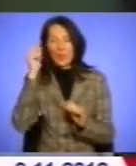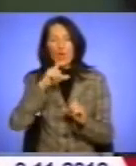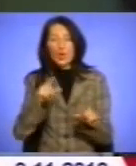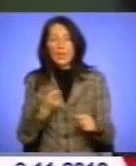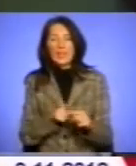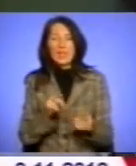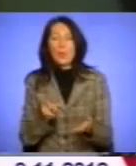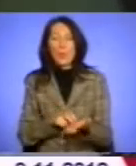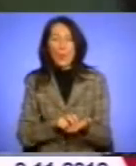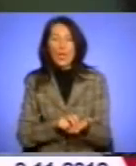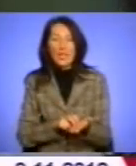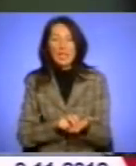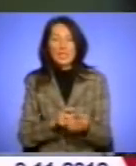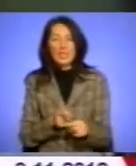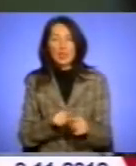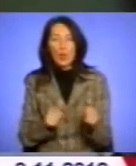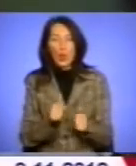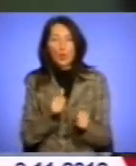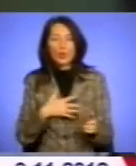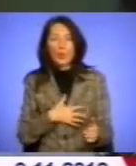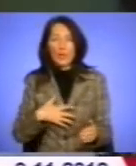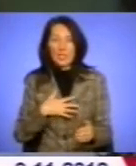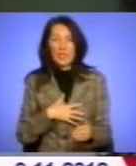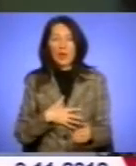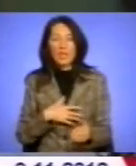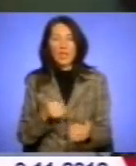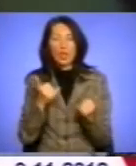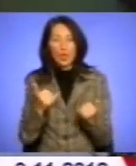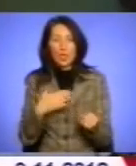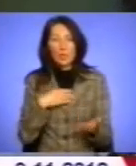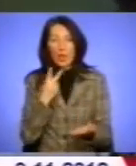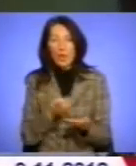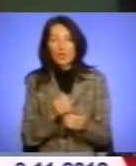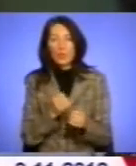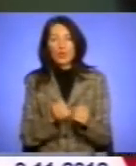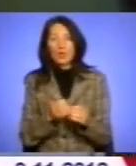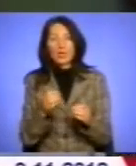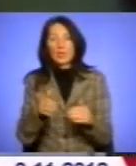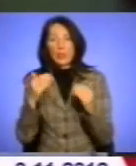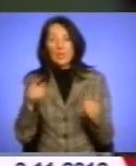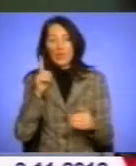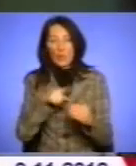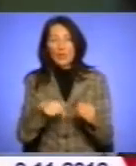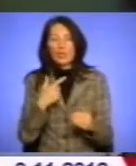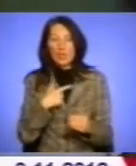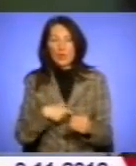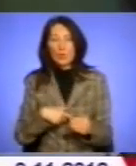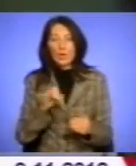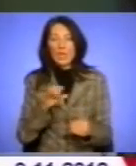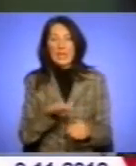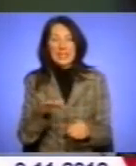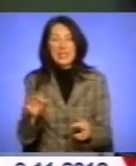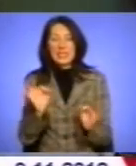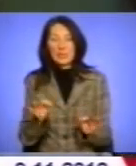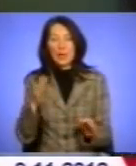які боялися цього конкурсу, переживали, то зараз ми бачимо щораз більше впевненості в собі. І діти